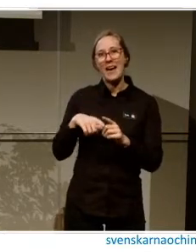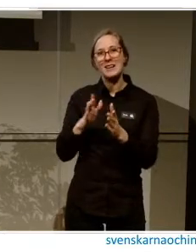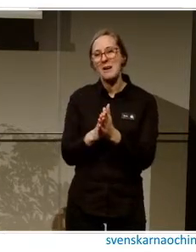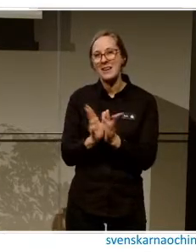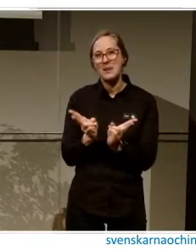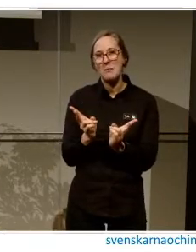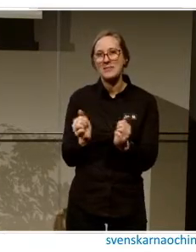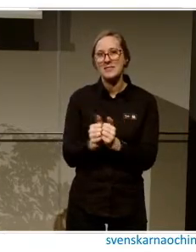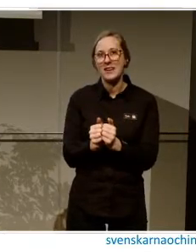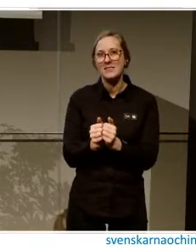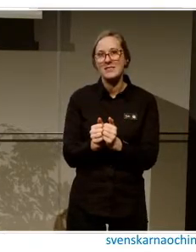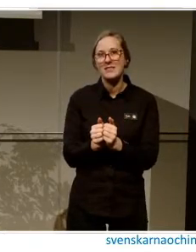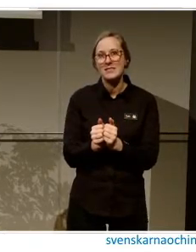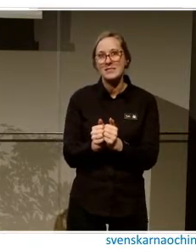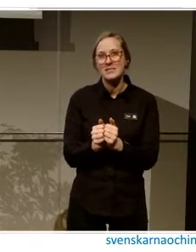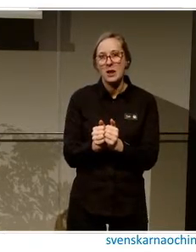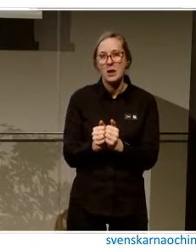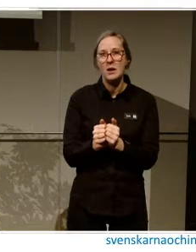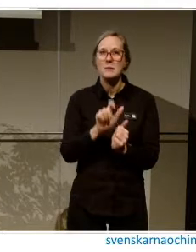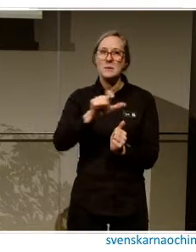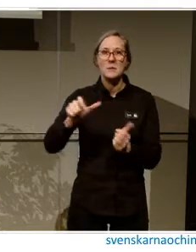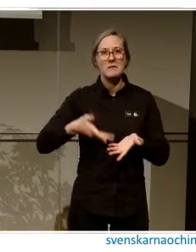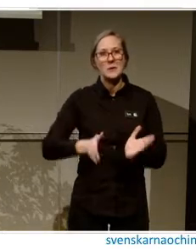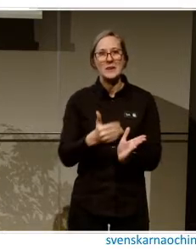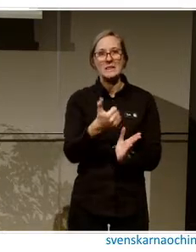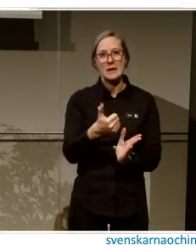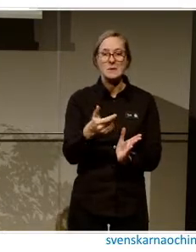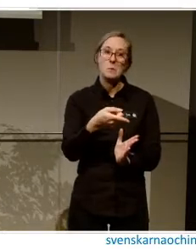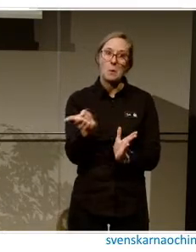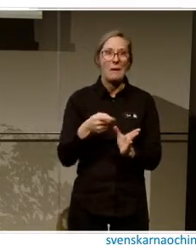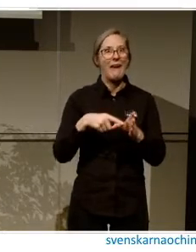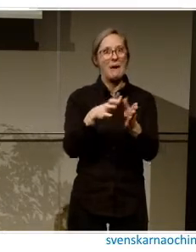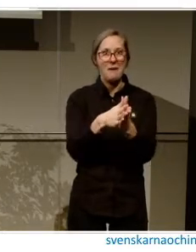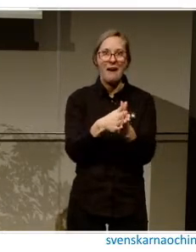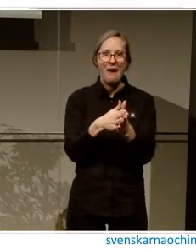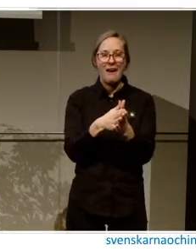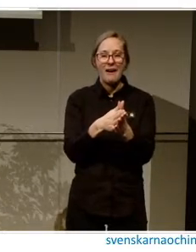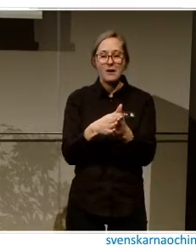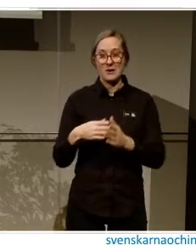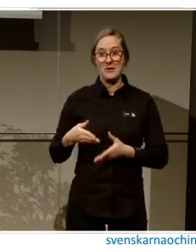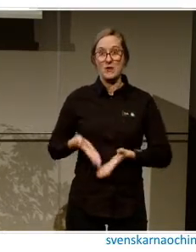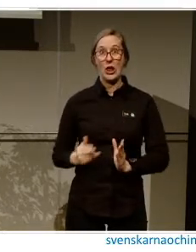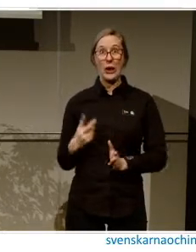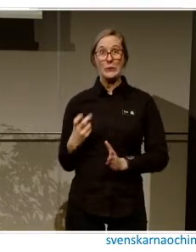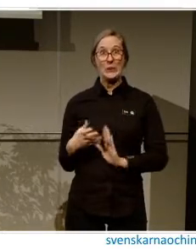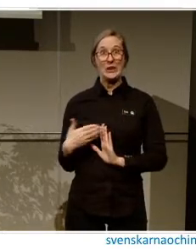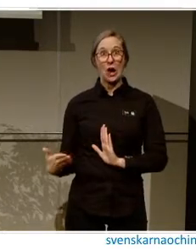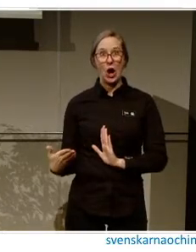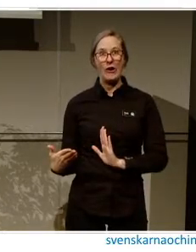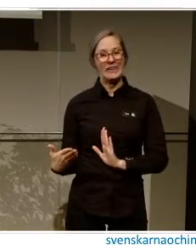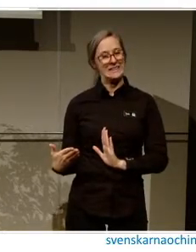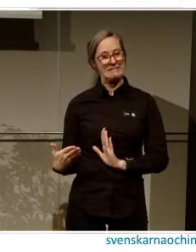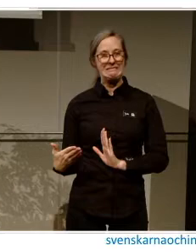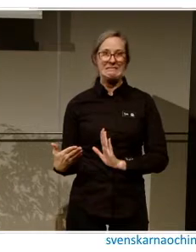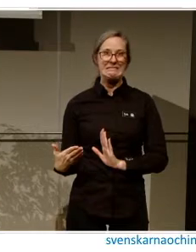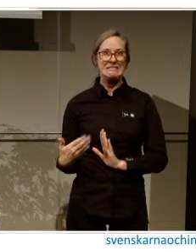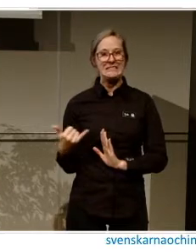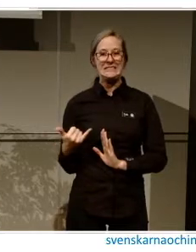svurs som till exempel 60-talisterna har snappat upp. Och 20-talisterna där ligger och skvalpar runt